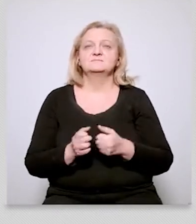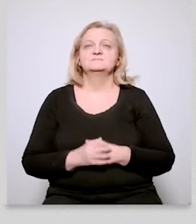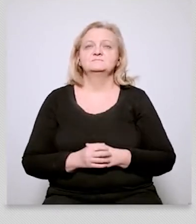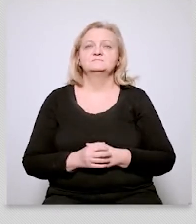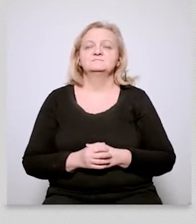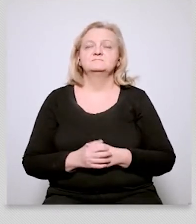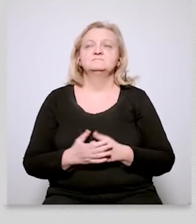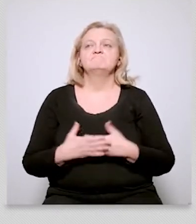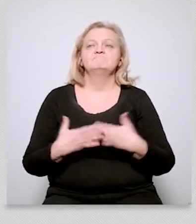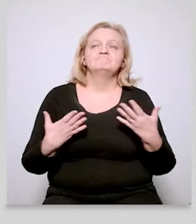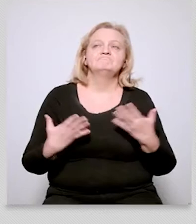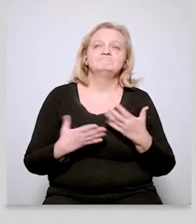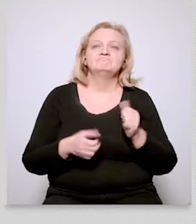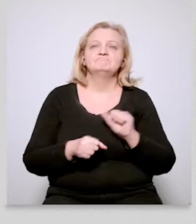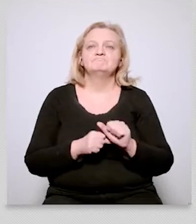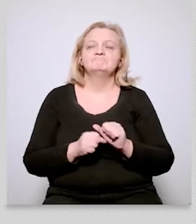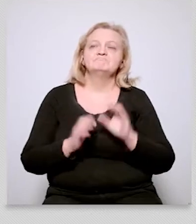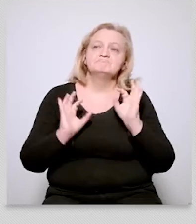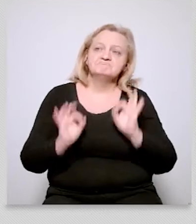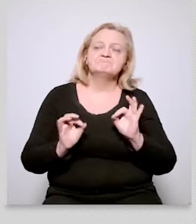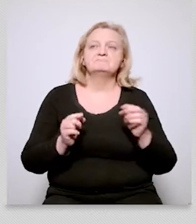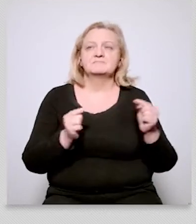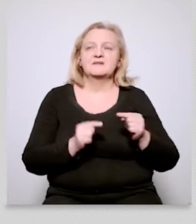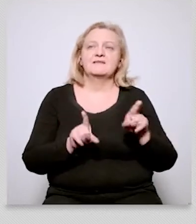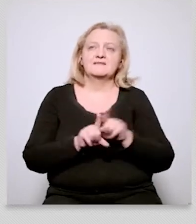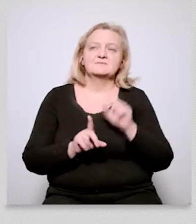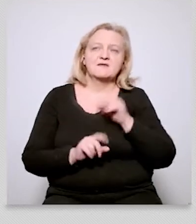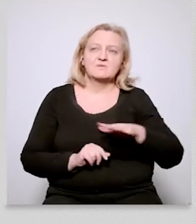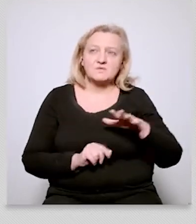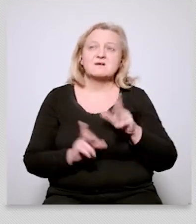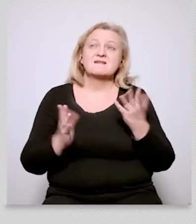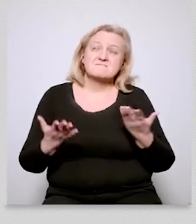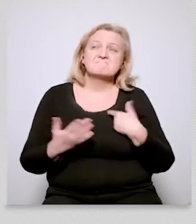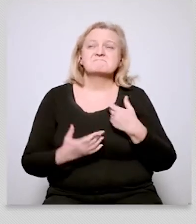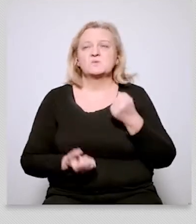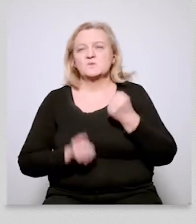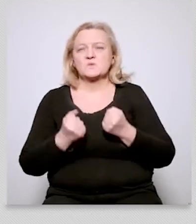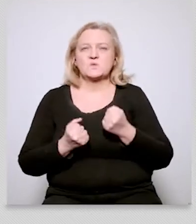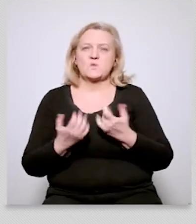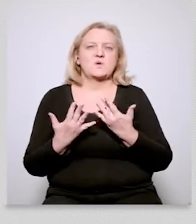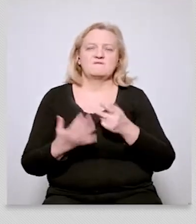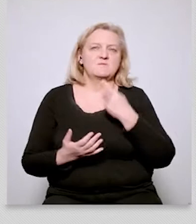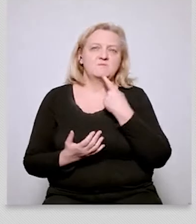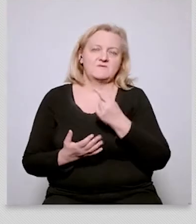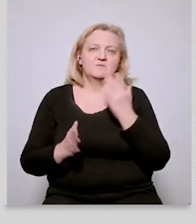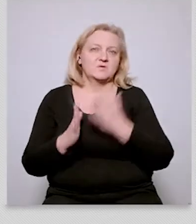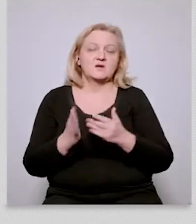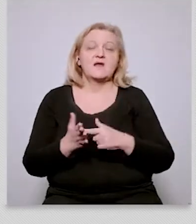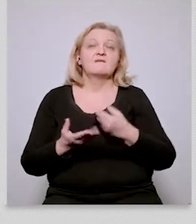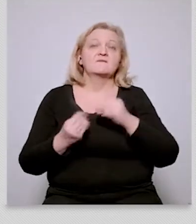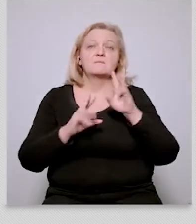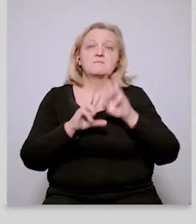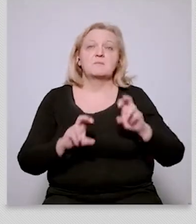bardziej typowa, to ciężko to uprościć. Może powiem więcej o badaniach